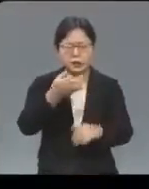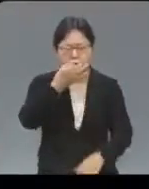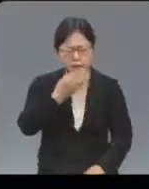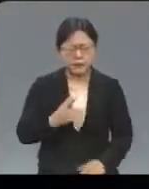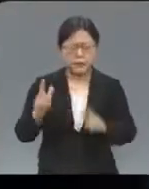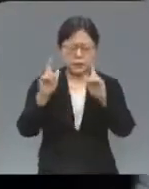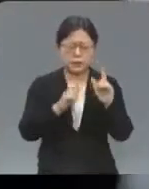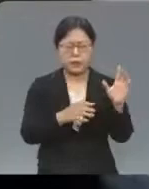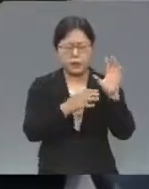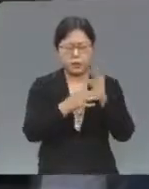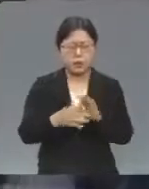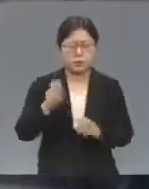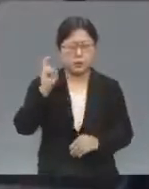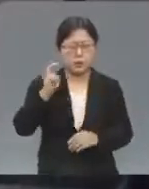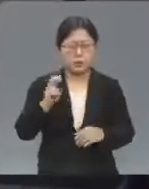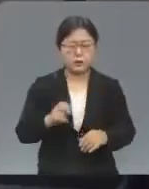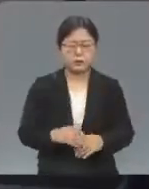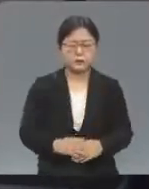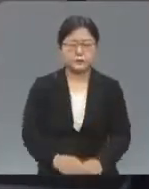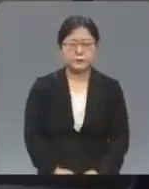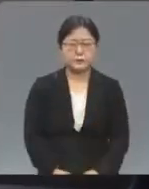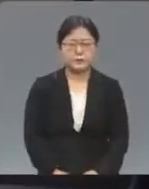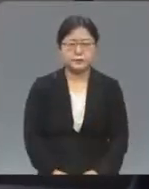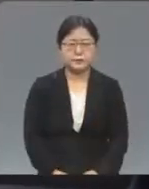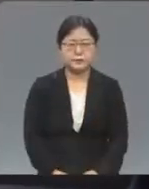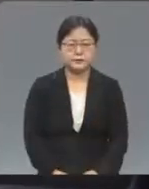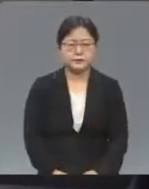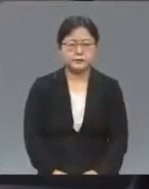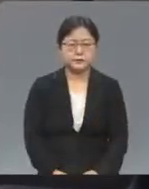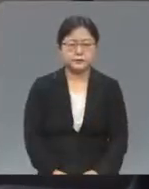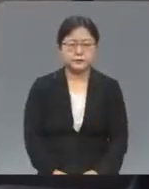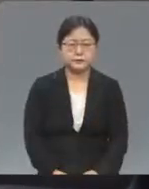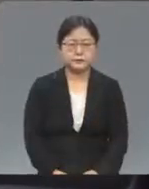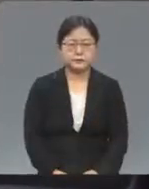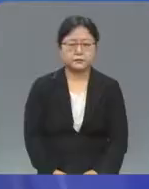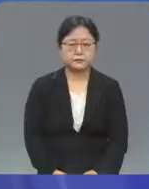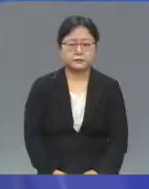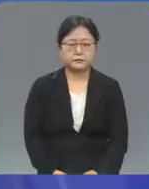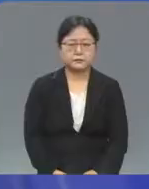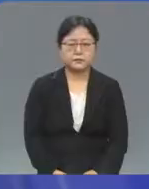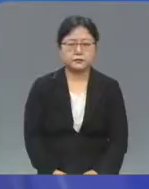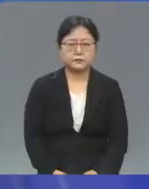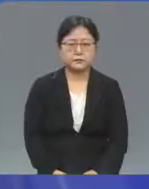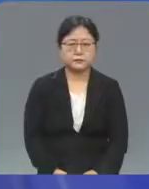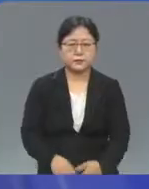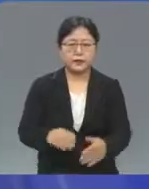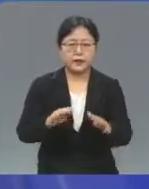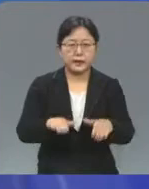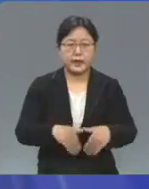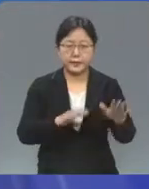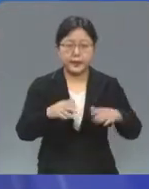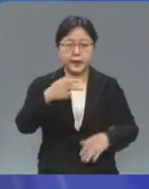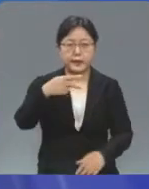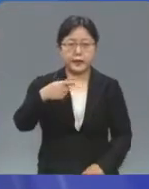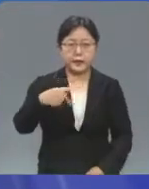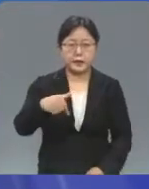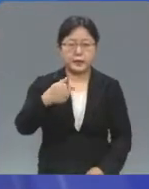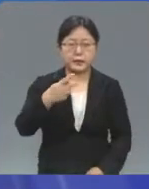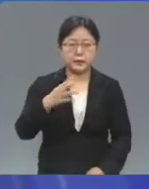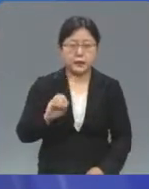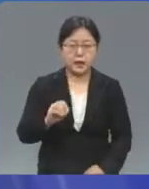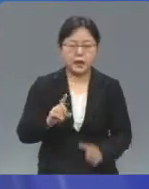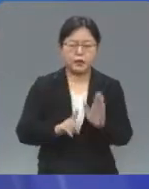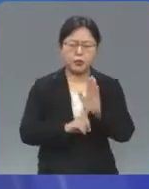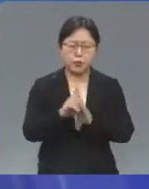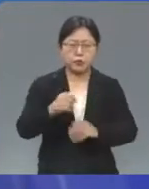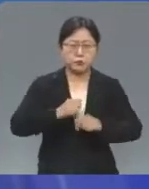당분간 계속될 것으로 보입니다 kbs 뉴스 손 좋습니다 다음에 득량만에 활용되었던 고수